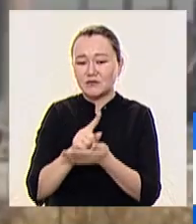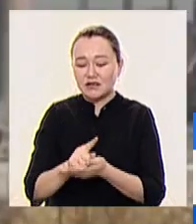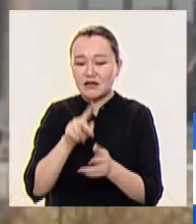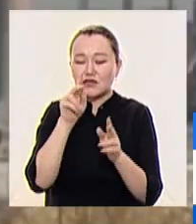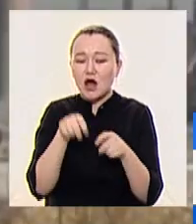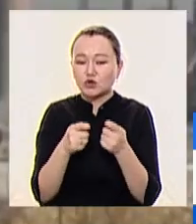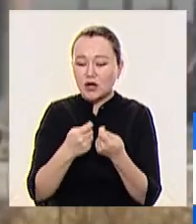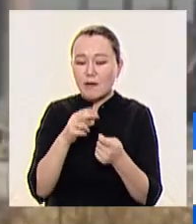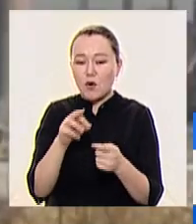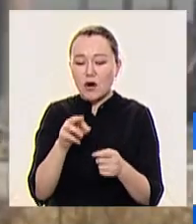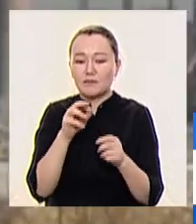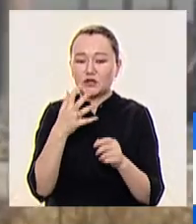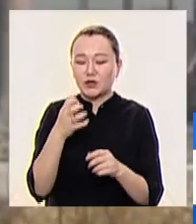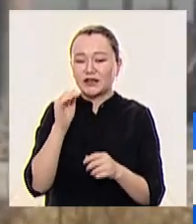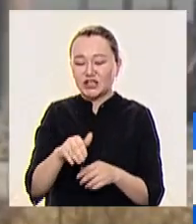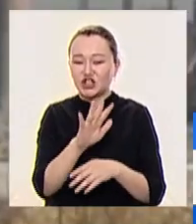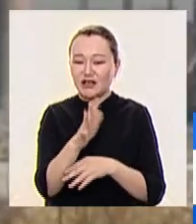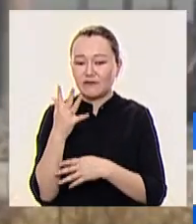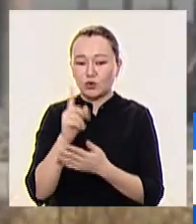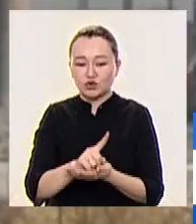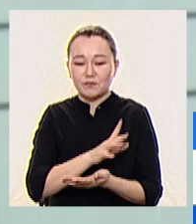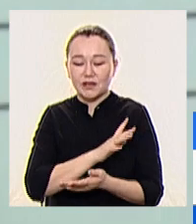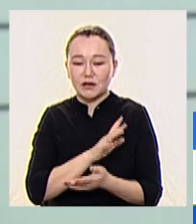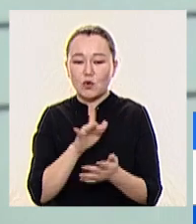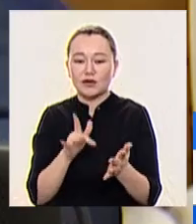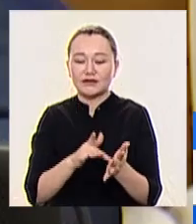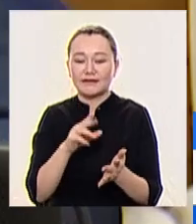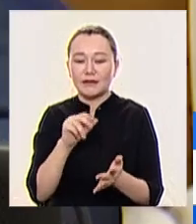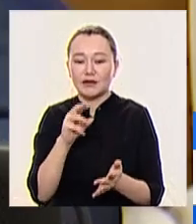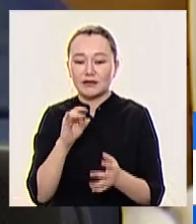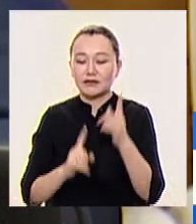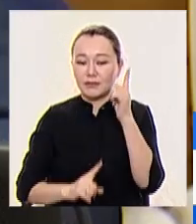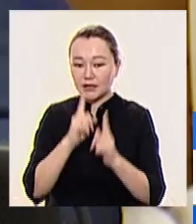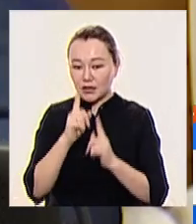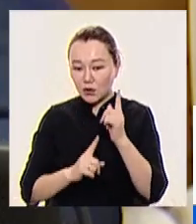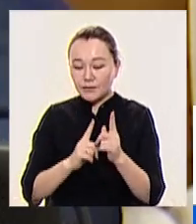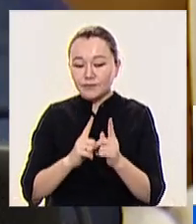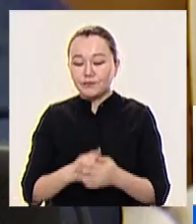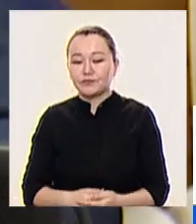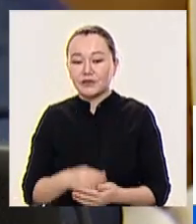по посадке 500 тысяч деревьев в городе Темиртау. В ряде стран